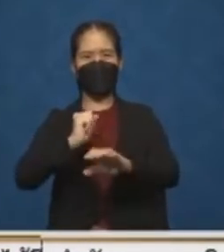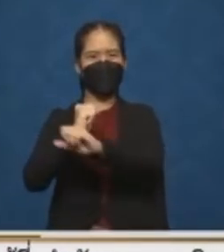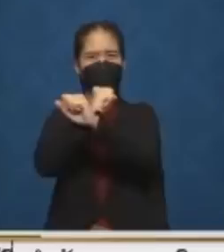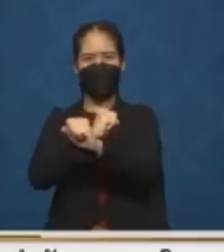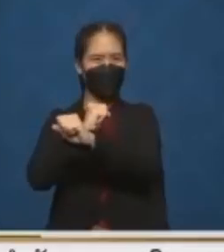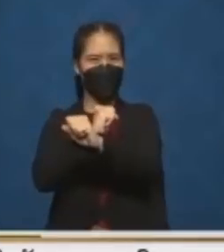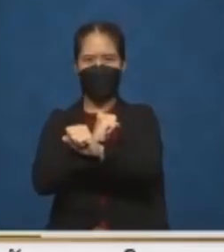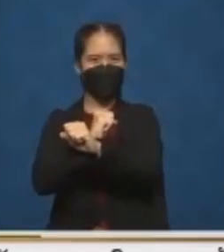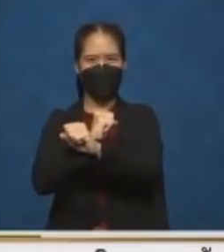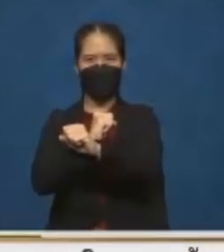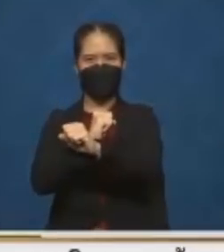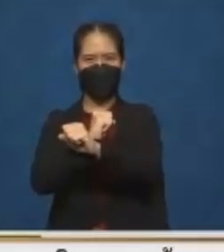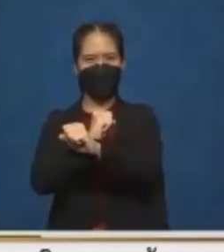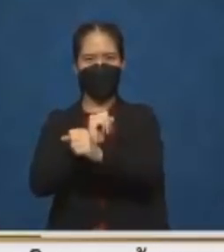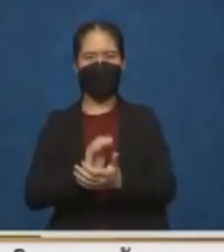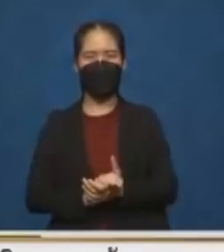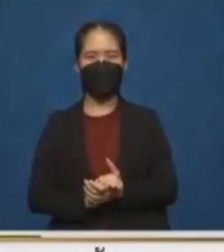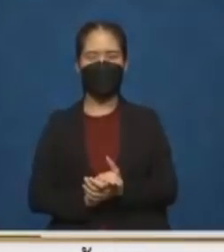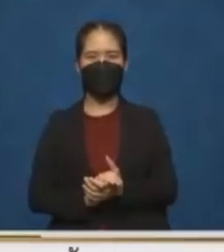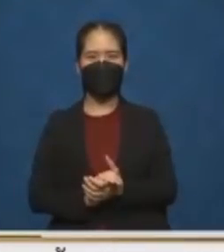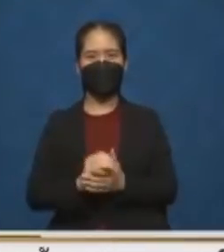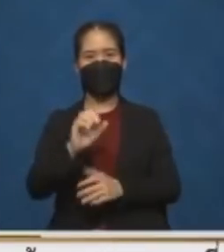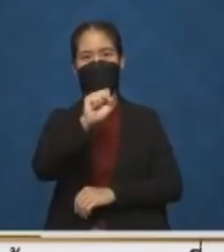ประสิทธิภาพสูงกว่า Sinovac